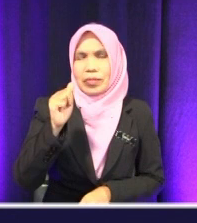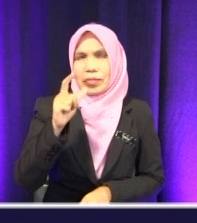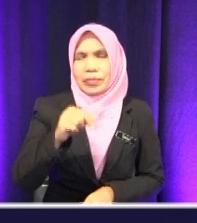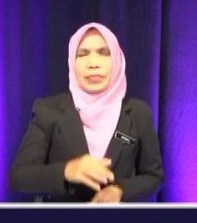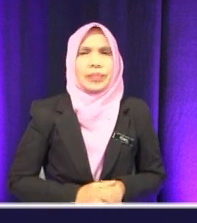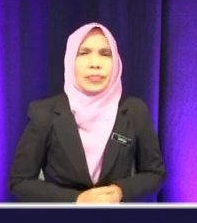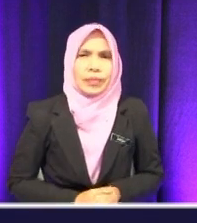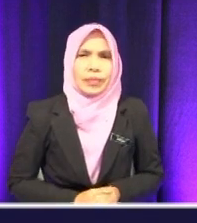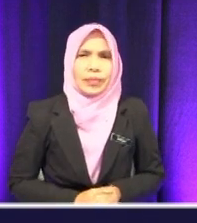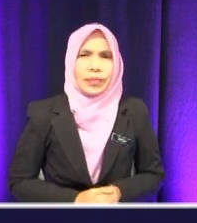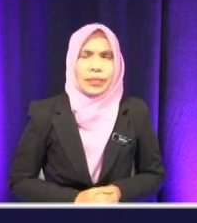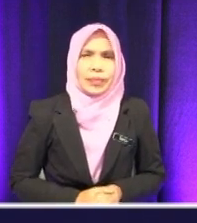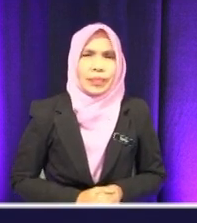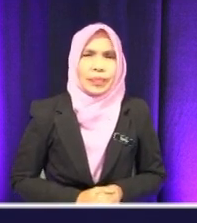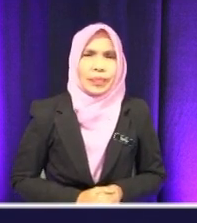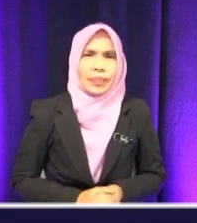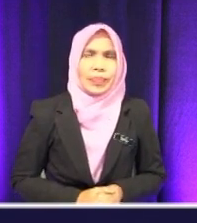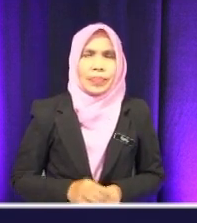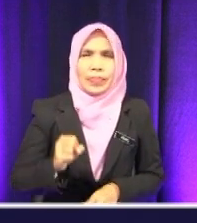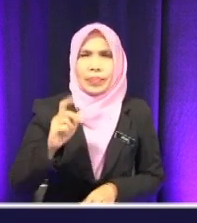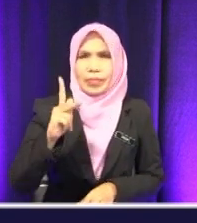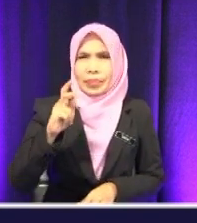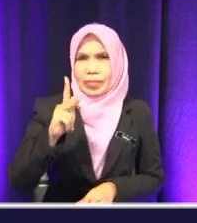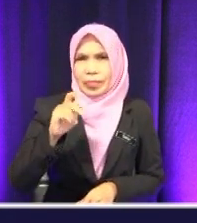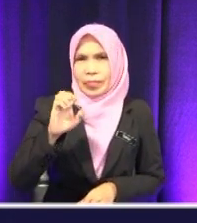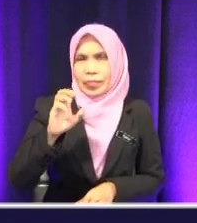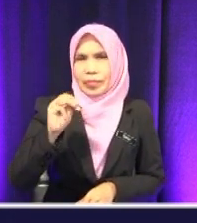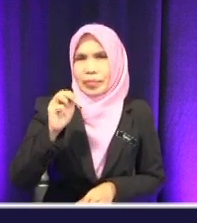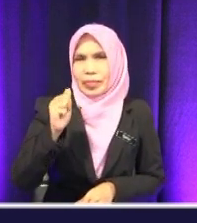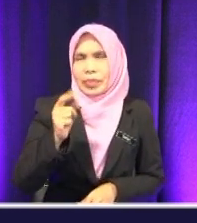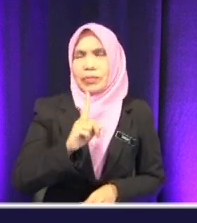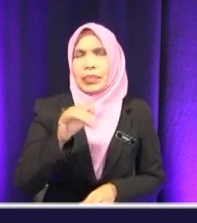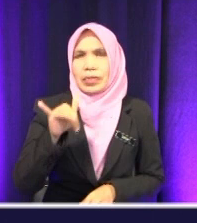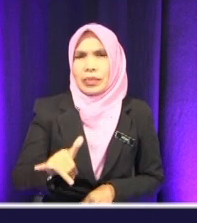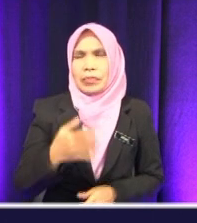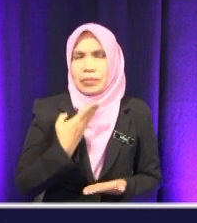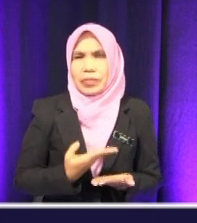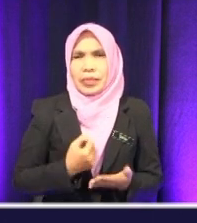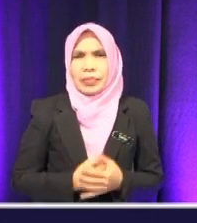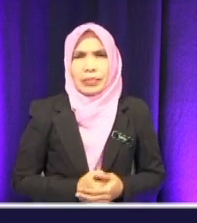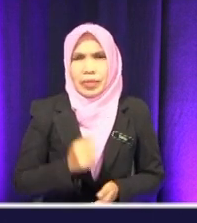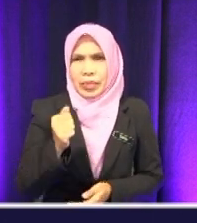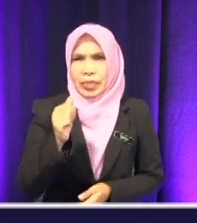yang terbaik jadi Pilihlah